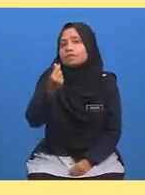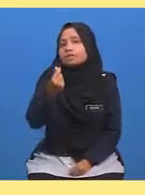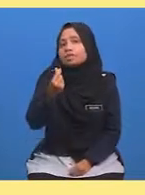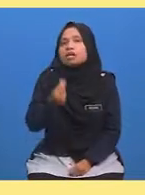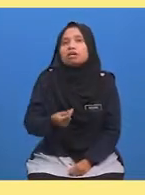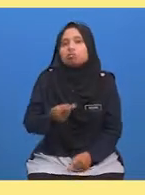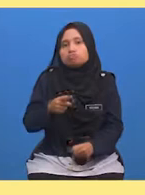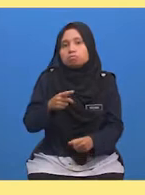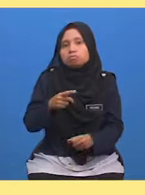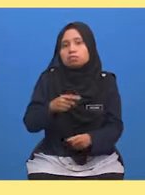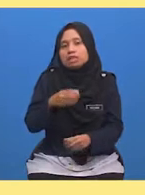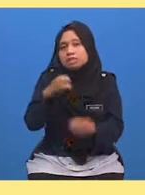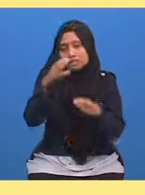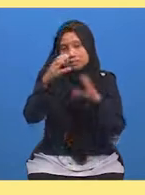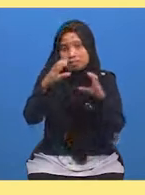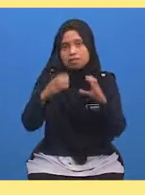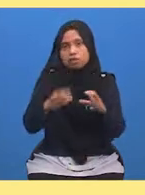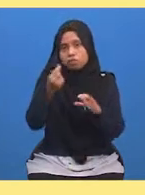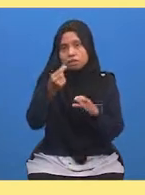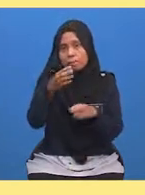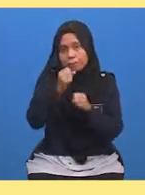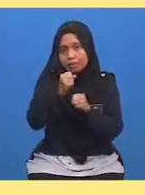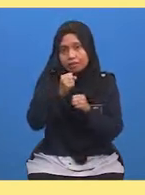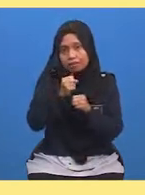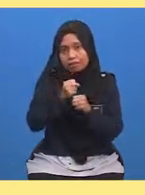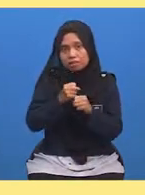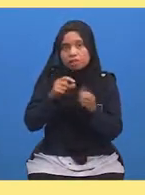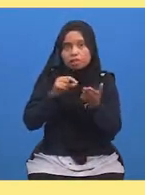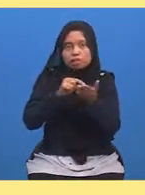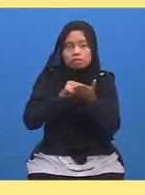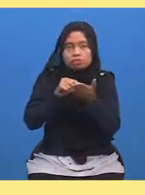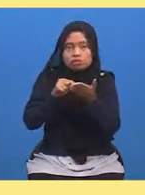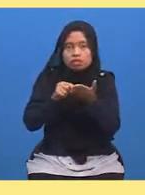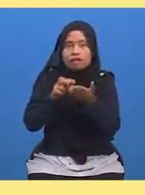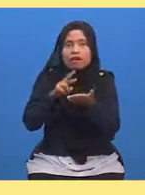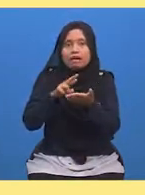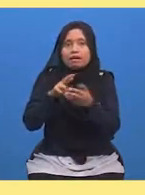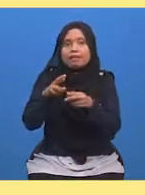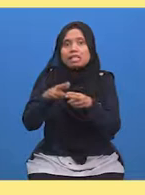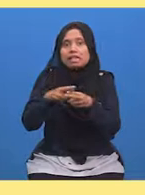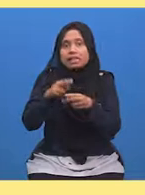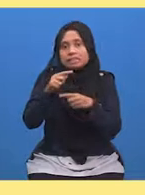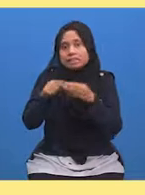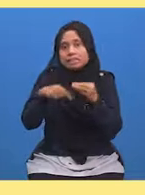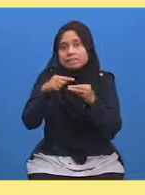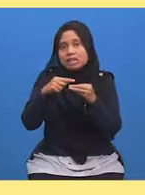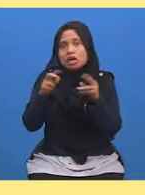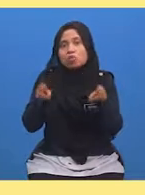cara pembiaya, butiran ringkas tentang usahawan dan kaki tangan